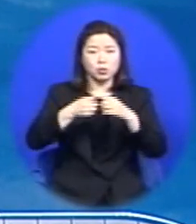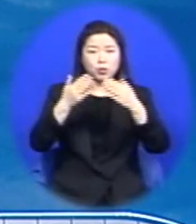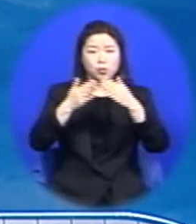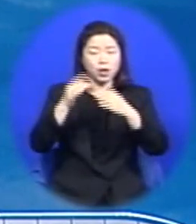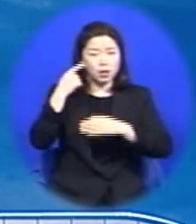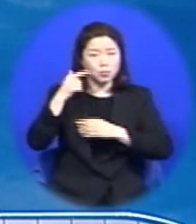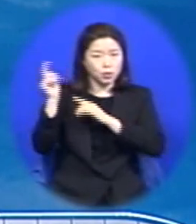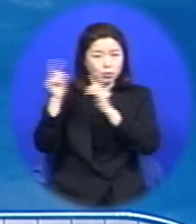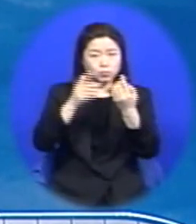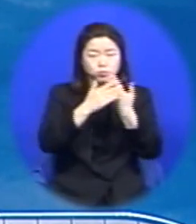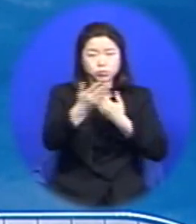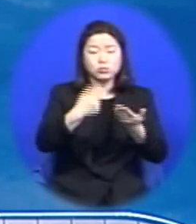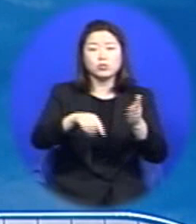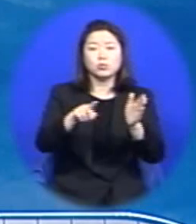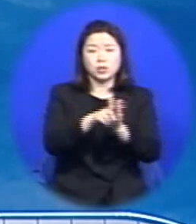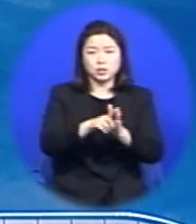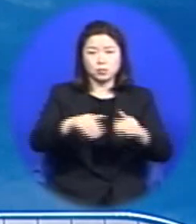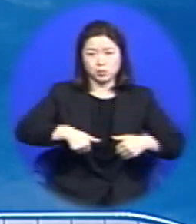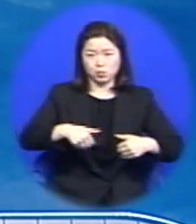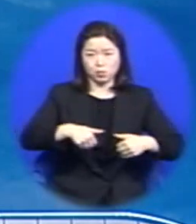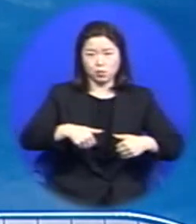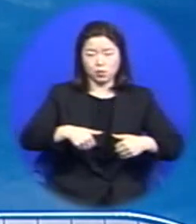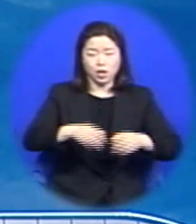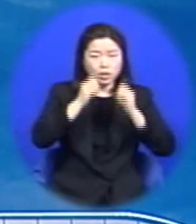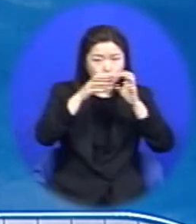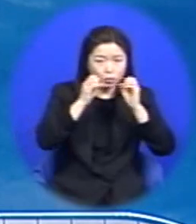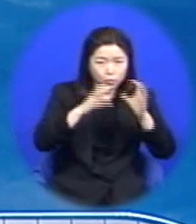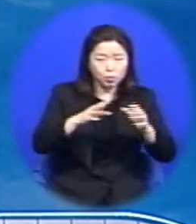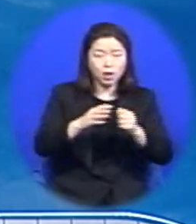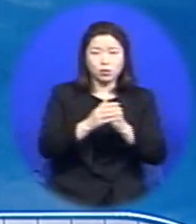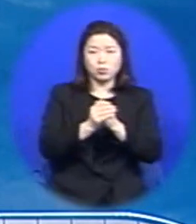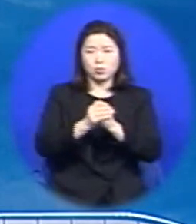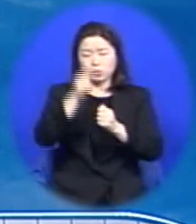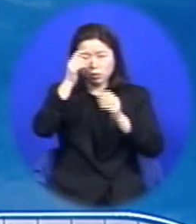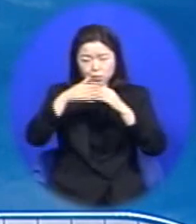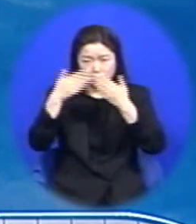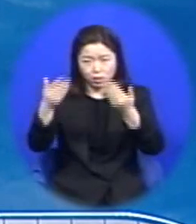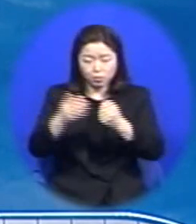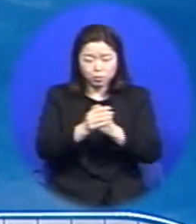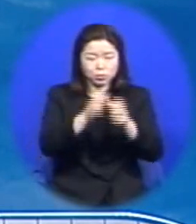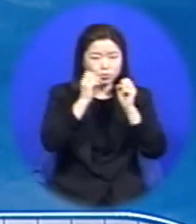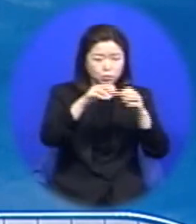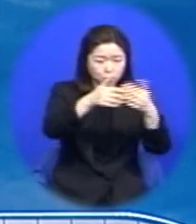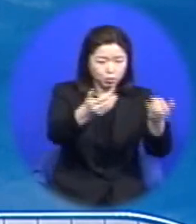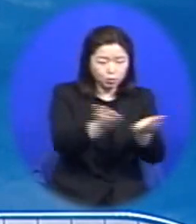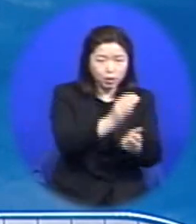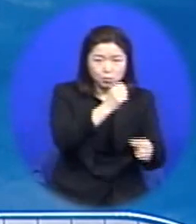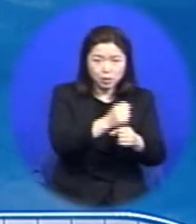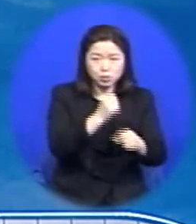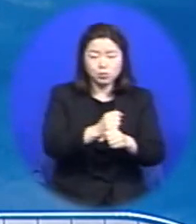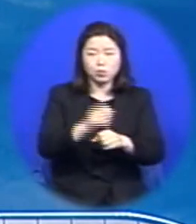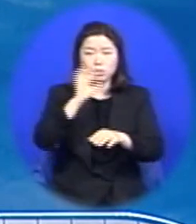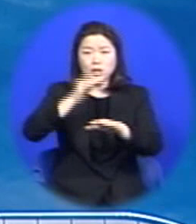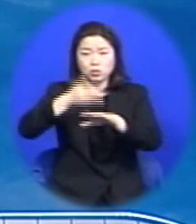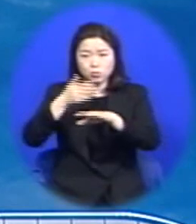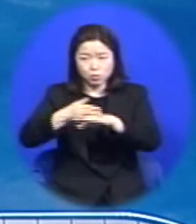시키고 전도 훈련을 시키고 속회로 조직하고 선교회로 조직하고 수련회를